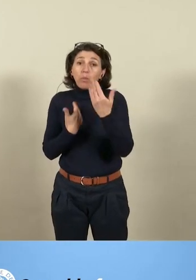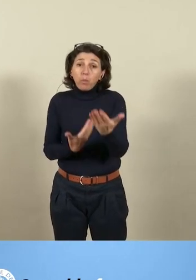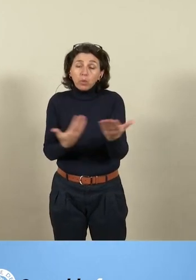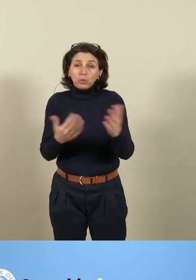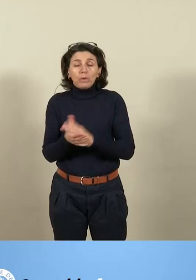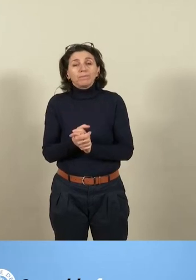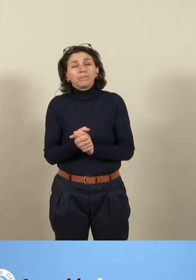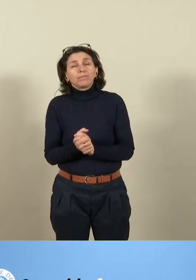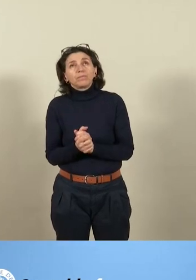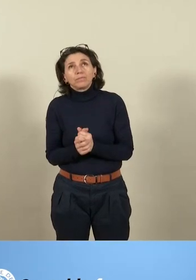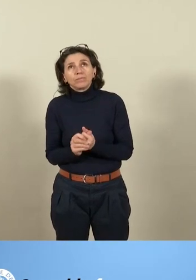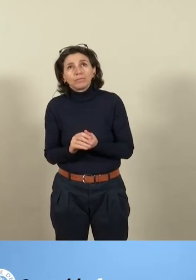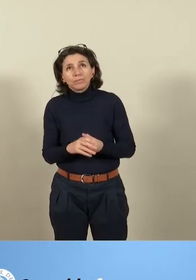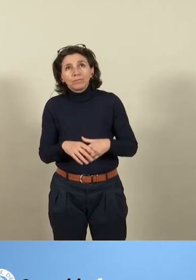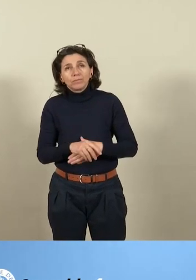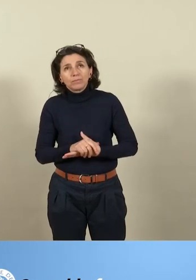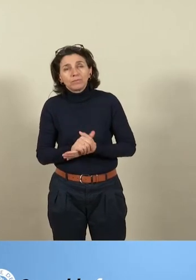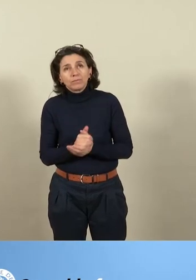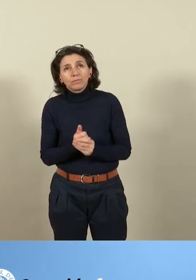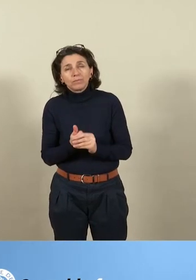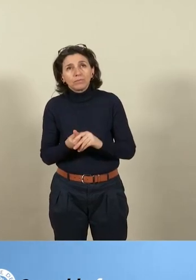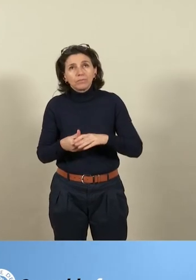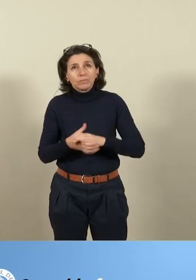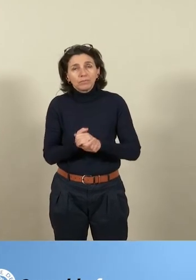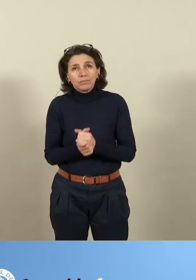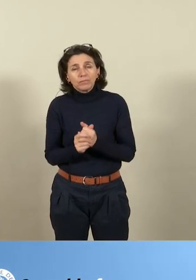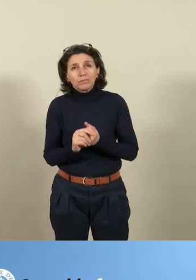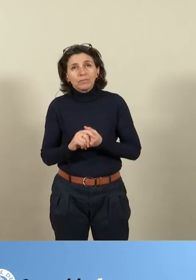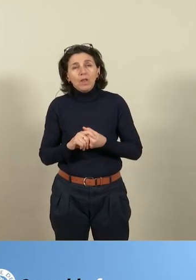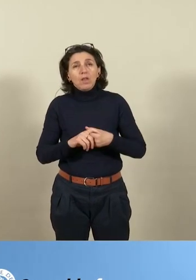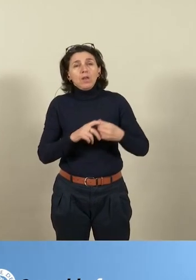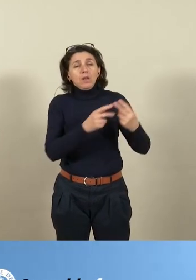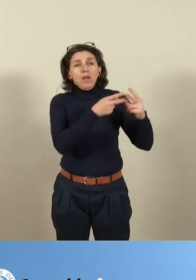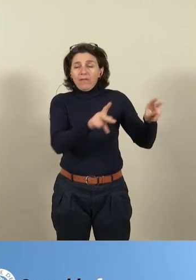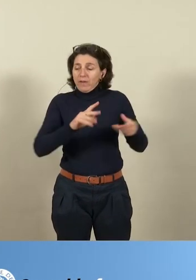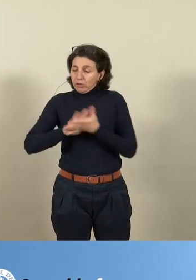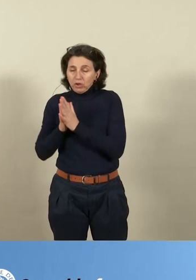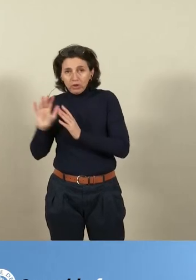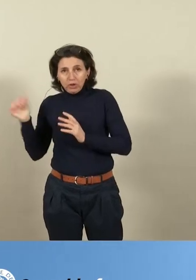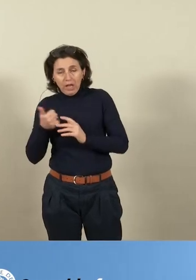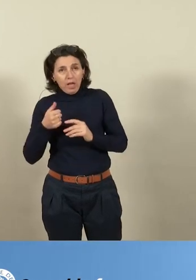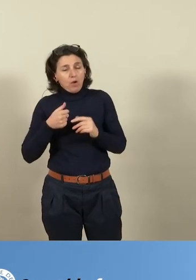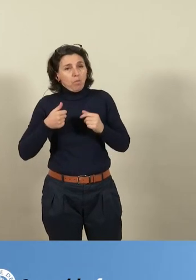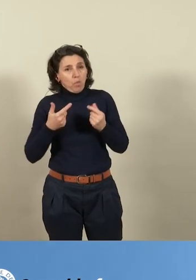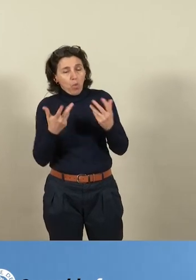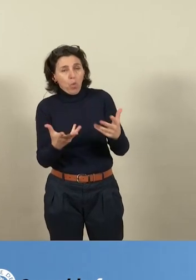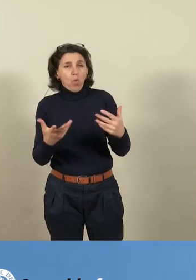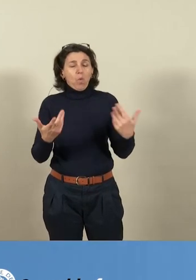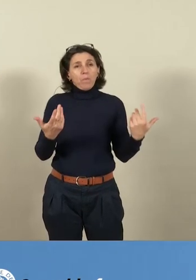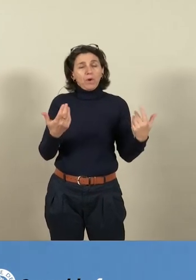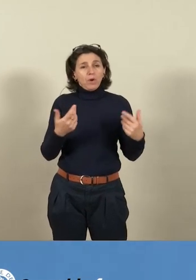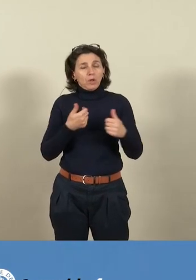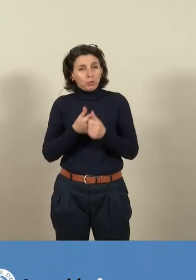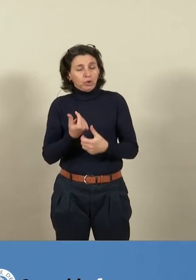déclaratif les associations fourniront à la ville leur nombre d'adhérents et d'adhérentes en fonction de leur genre femme entre parenthèses